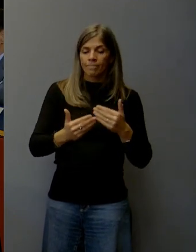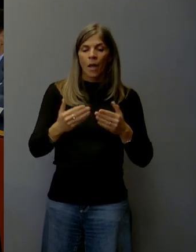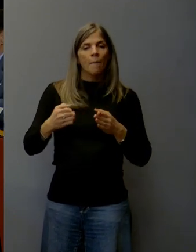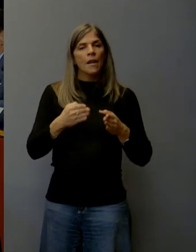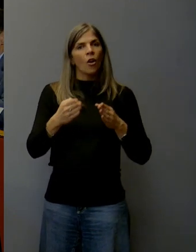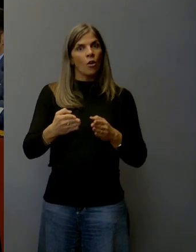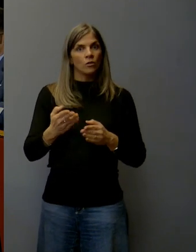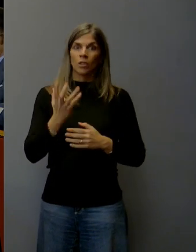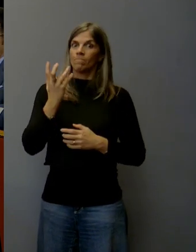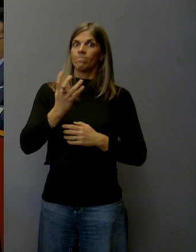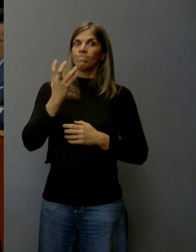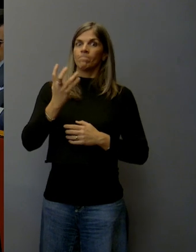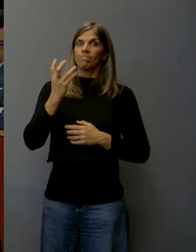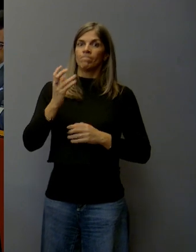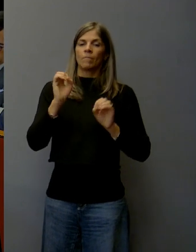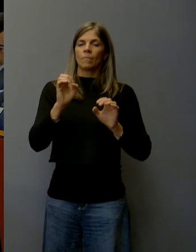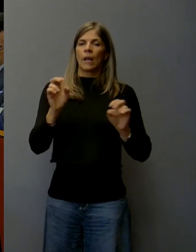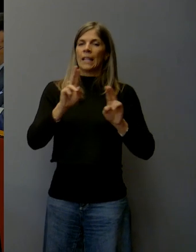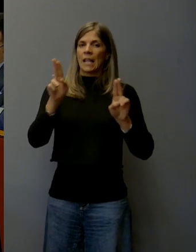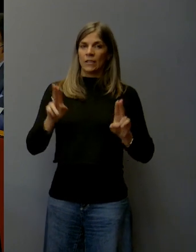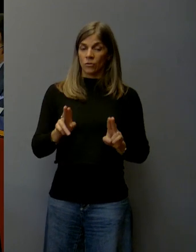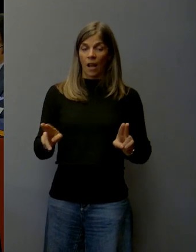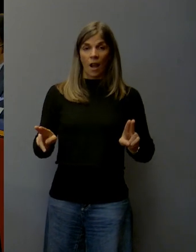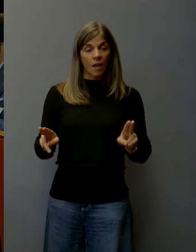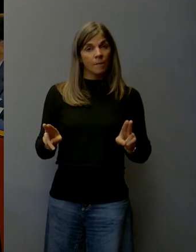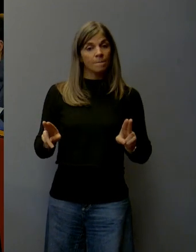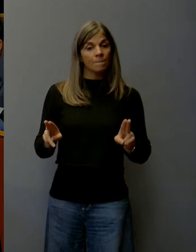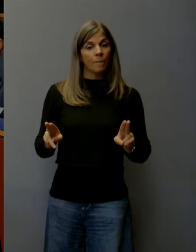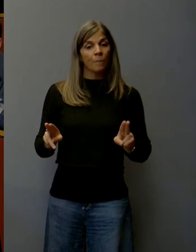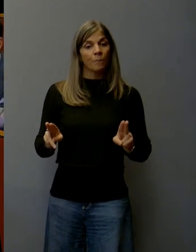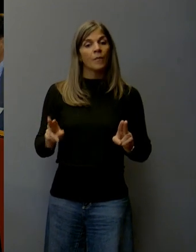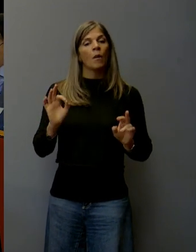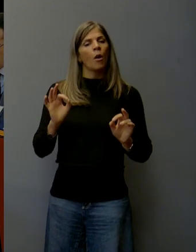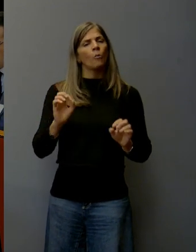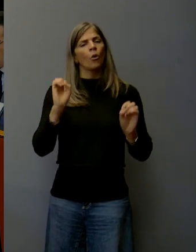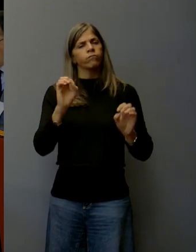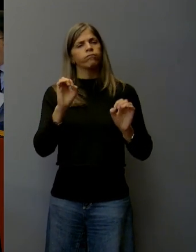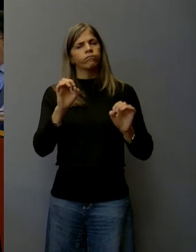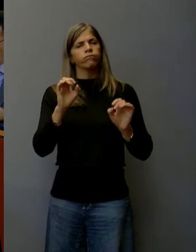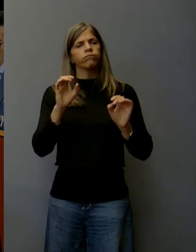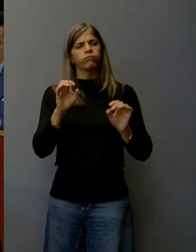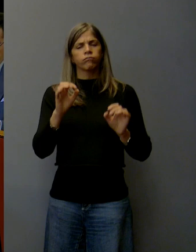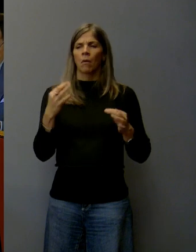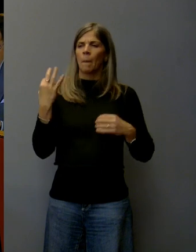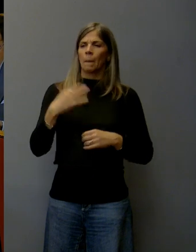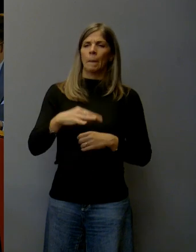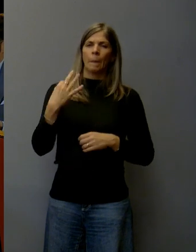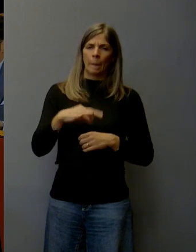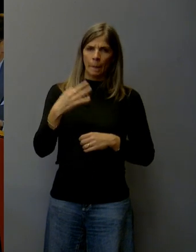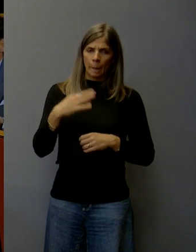virtuosi che preparano in maniera eccellente ragazzi